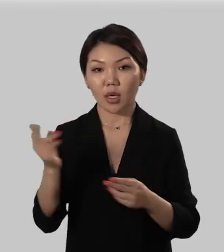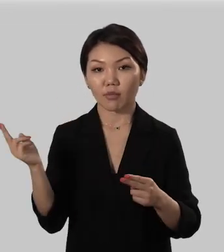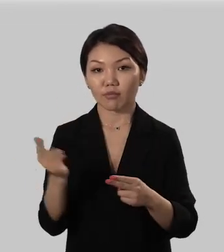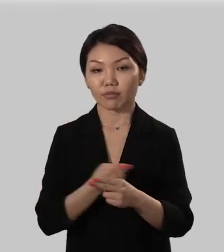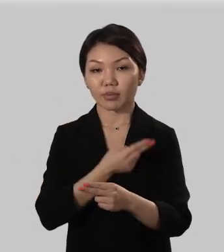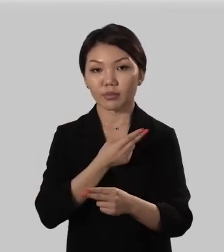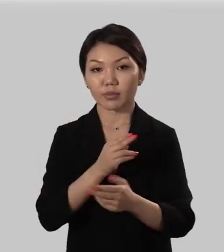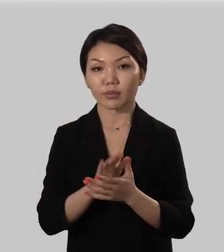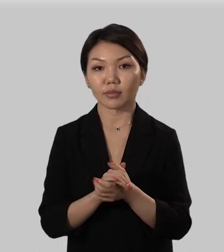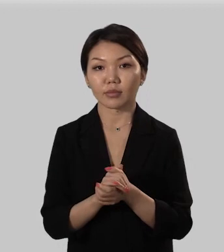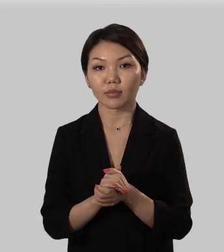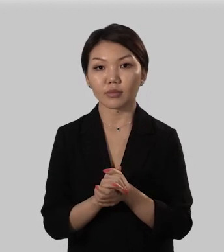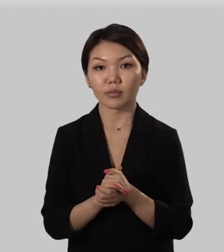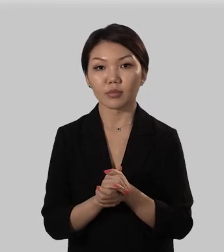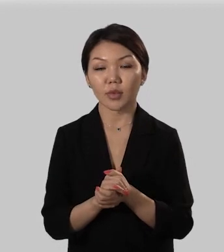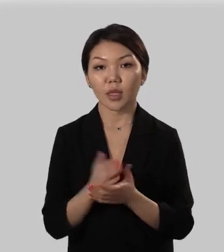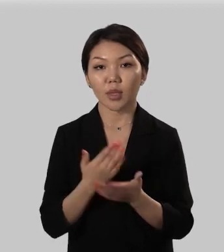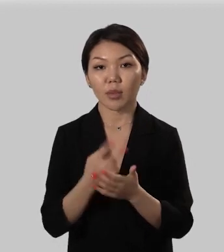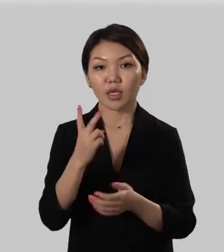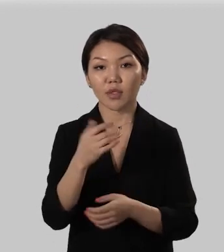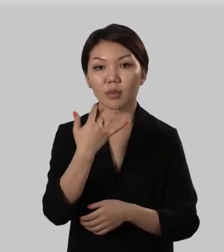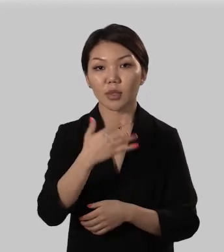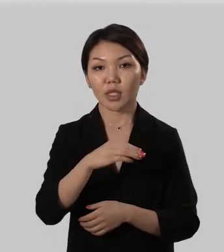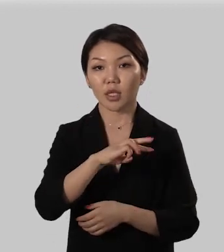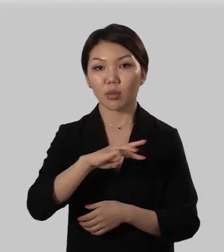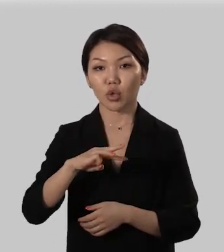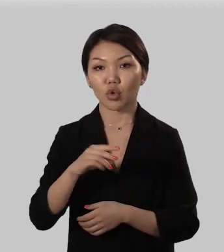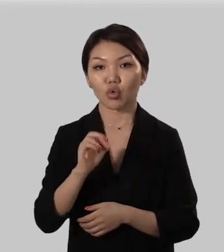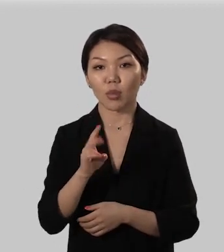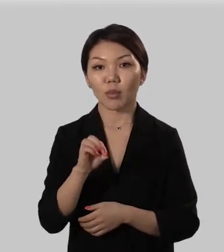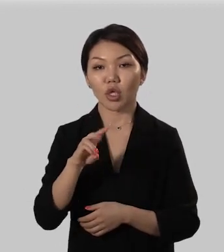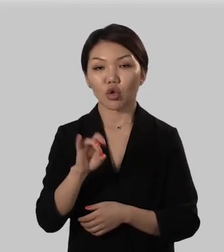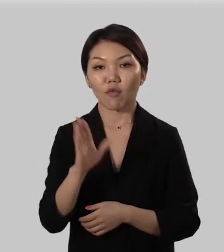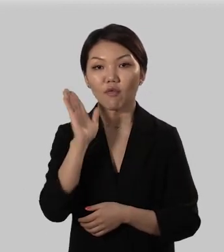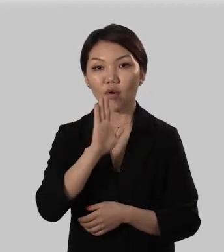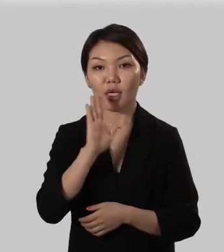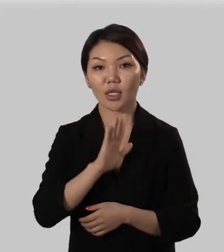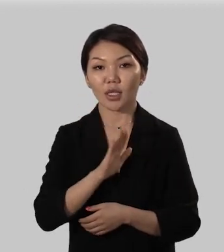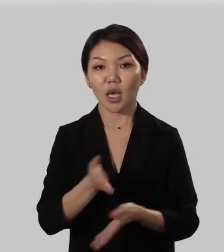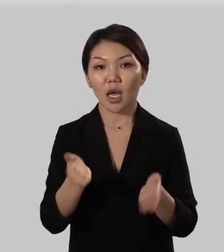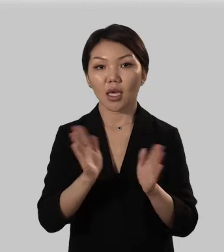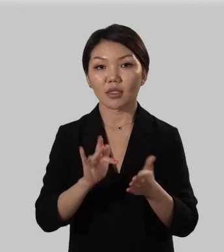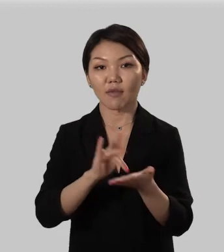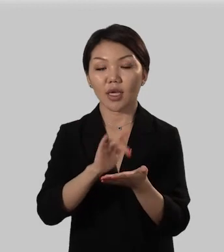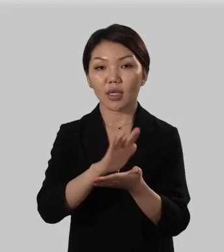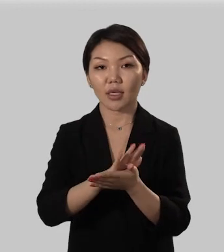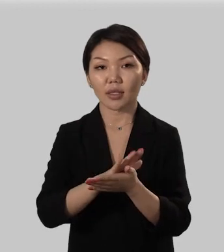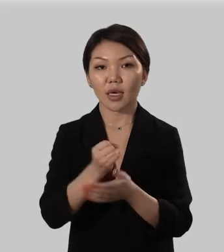более 250 миллионов кубометров воды оставляя на дне айсберги